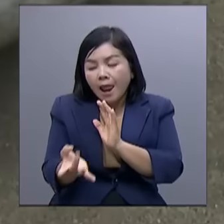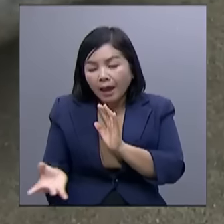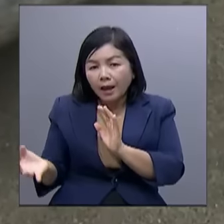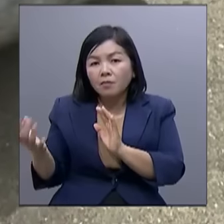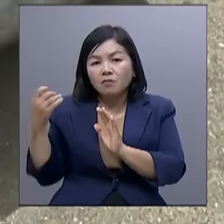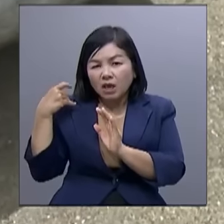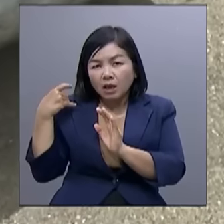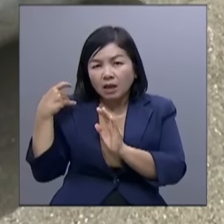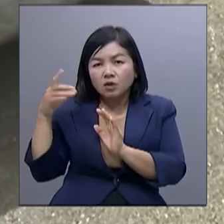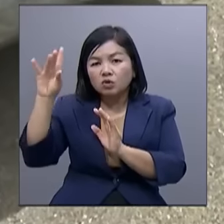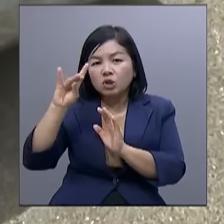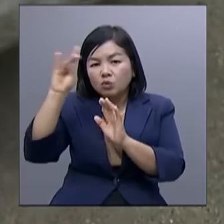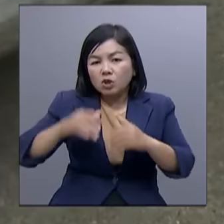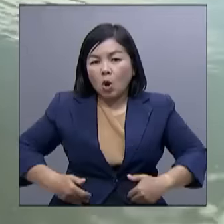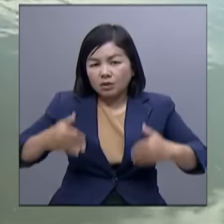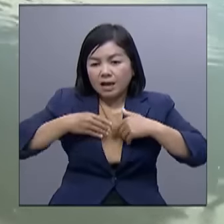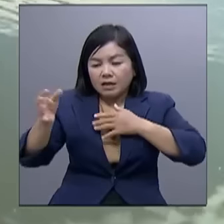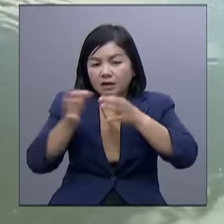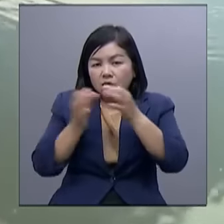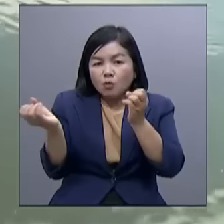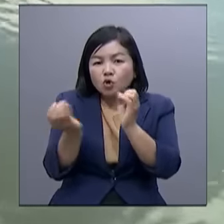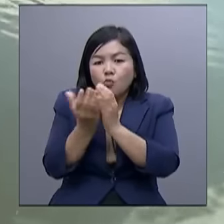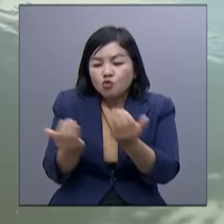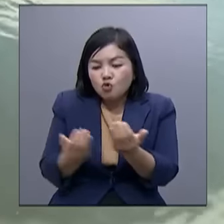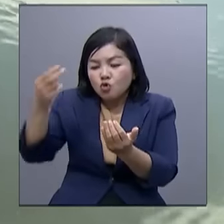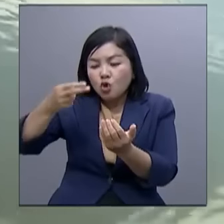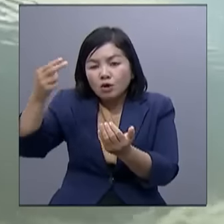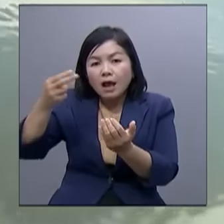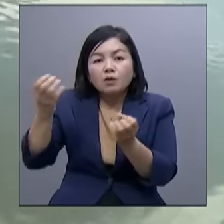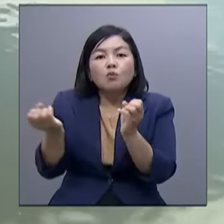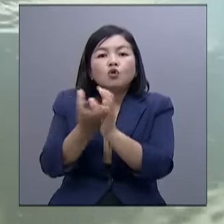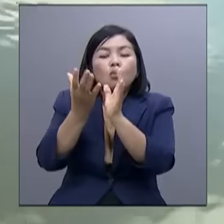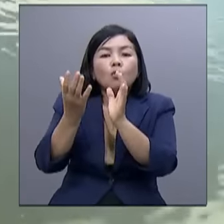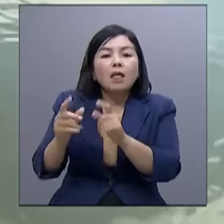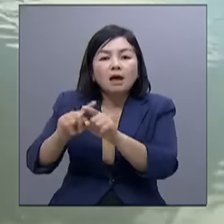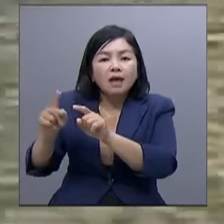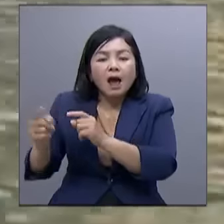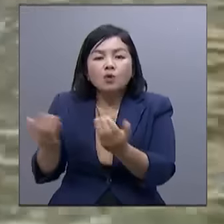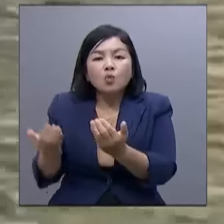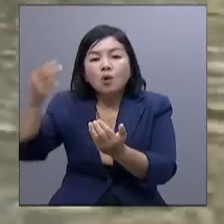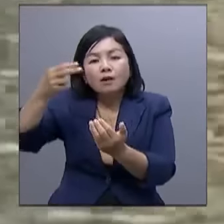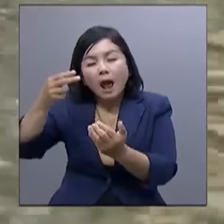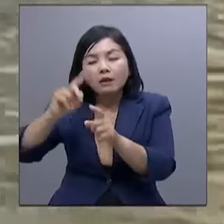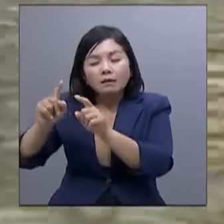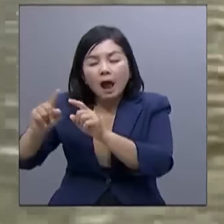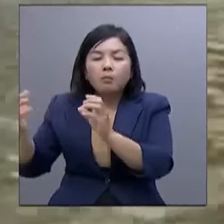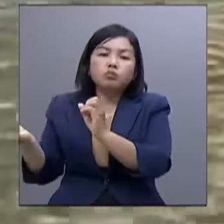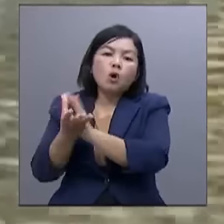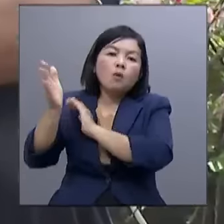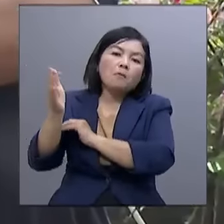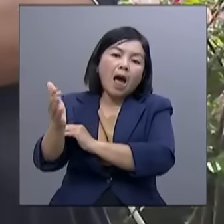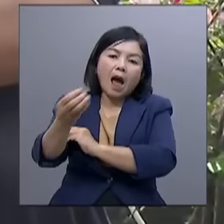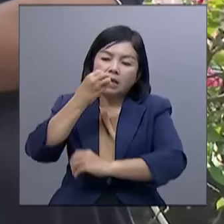านของเจ้าหน้าที่นะครับได้มีอธิบายว่าจะทำลายระบบนิเวศในน้ำและก็ทำลายอาชีพประมงพื้นบ้านครับ